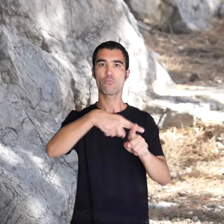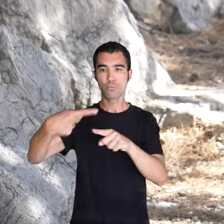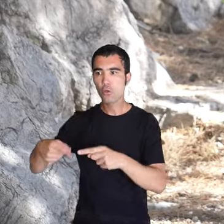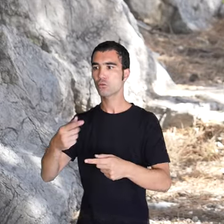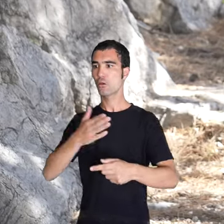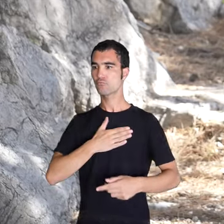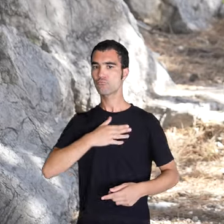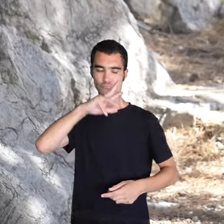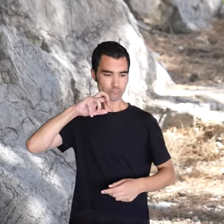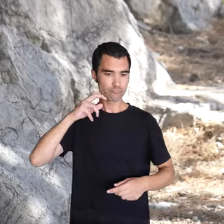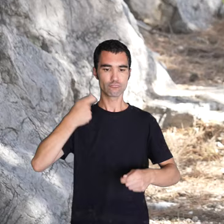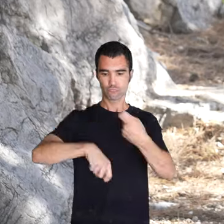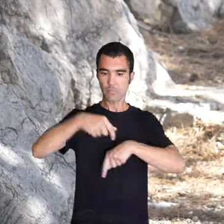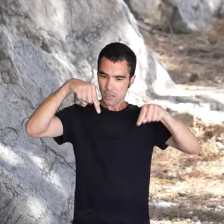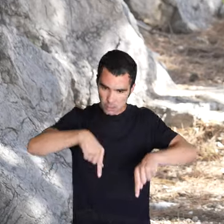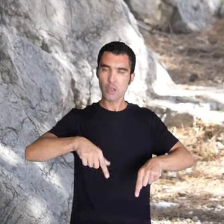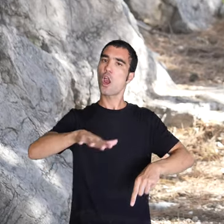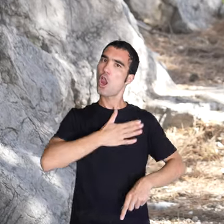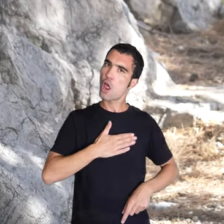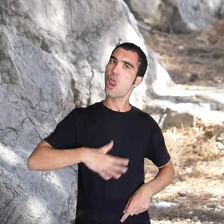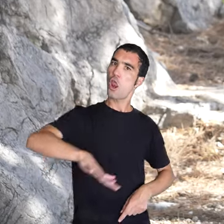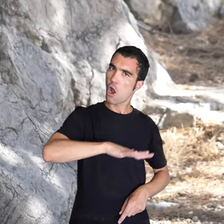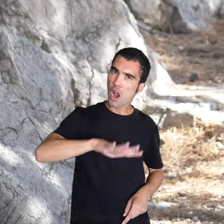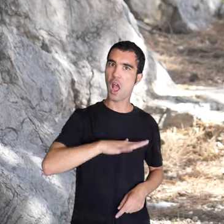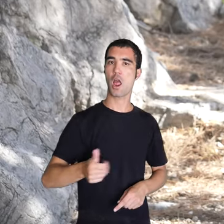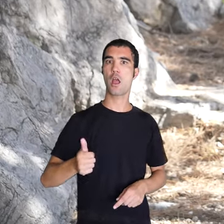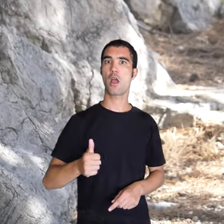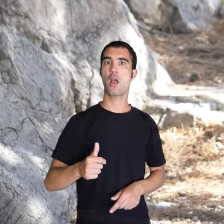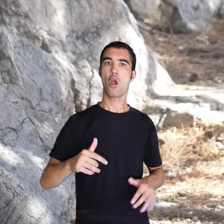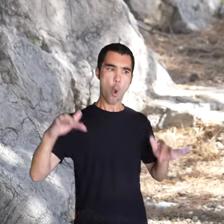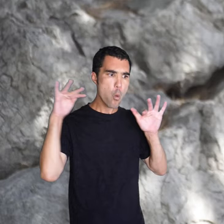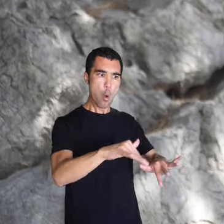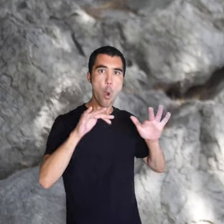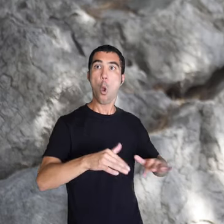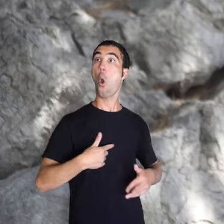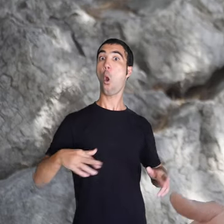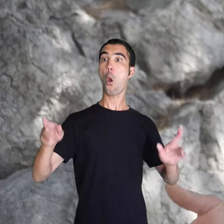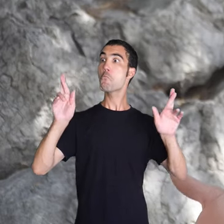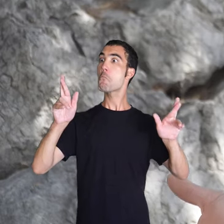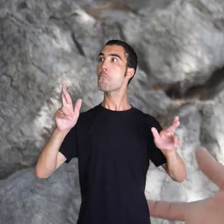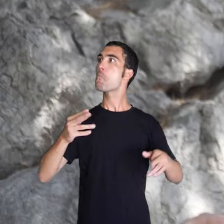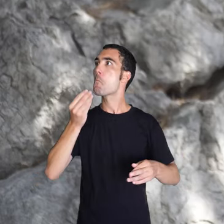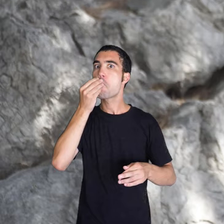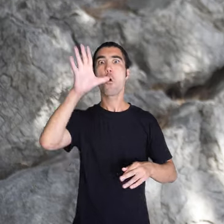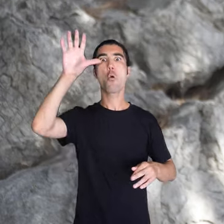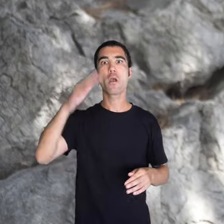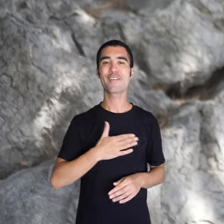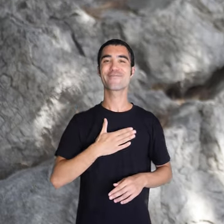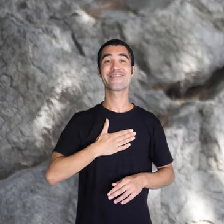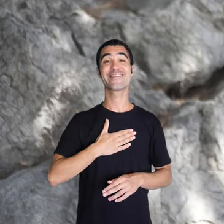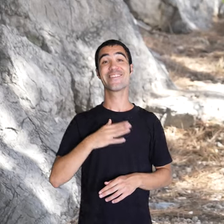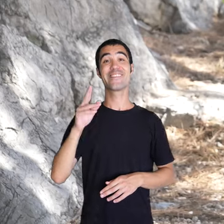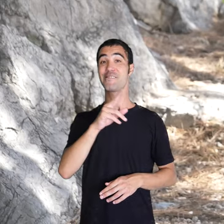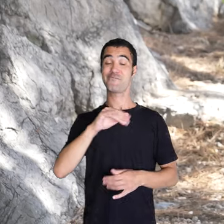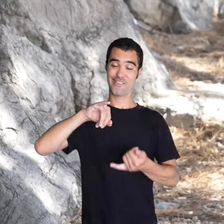gent, cap a comerç local, que no esperàvem que anigués tan bé. I llavors, paper de la meva dona en la